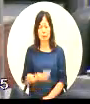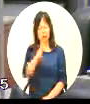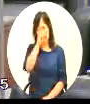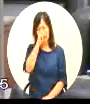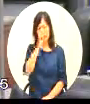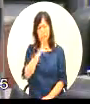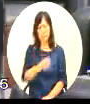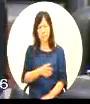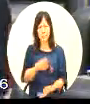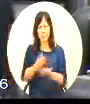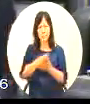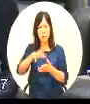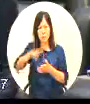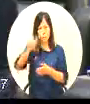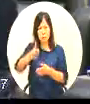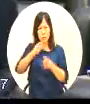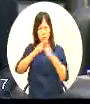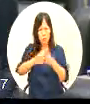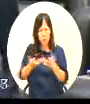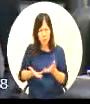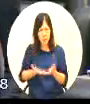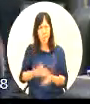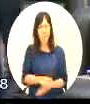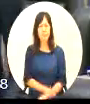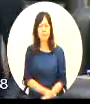要局长要简单答复吗？